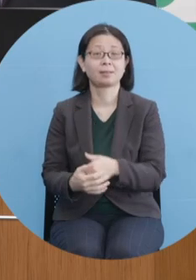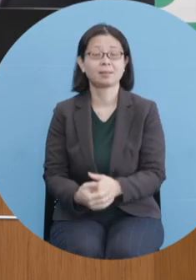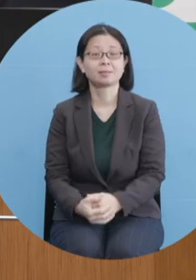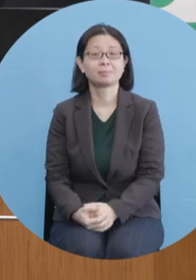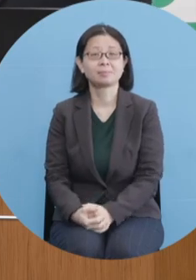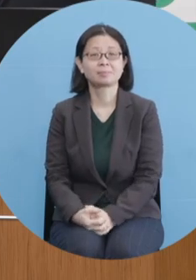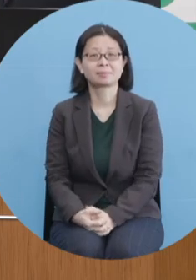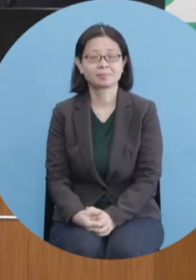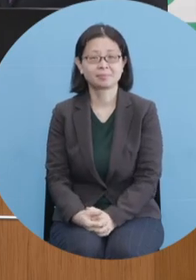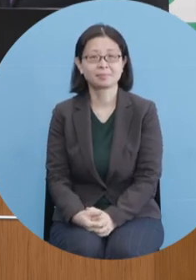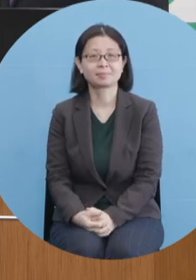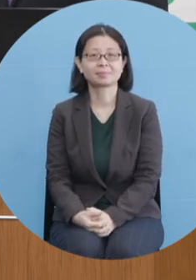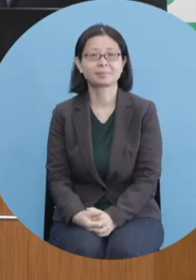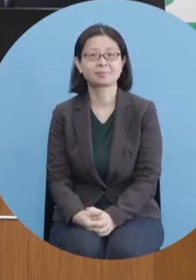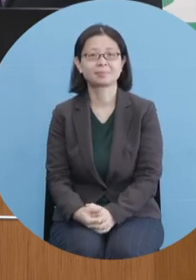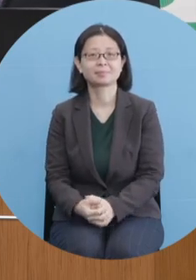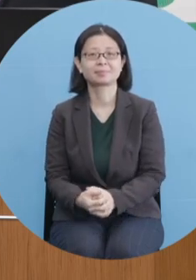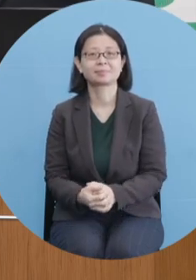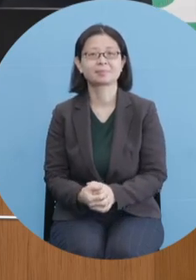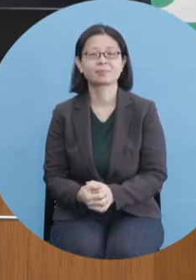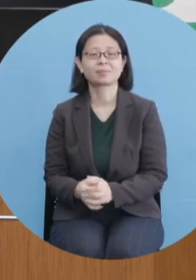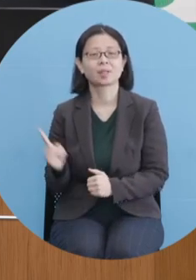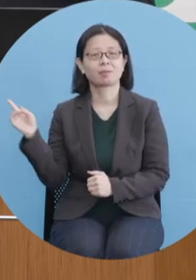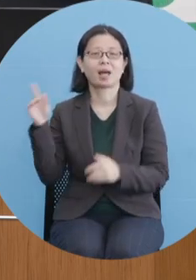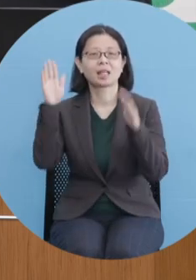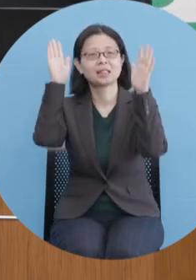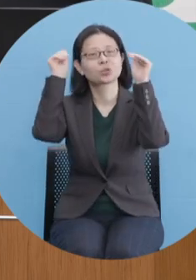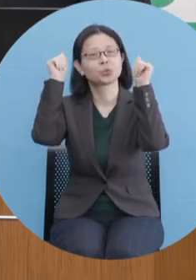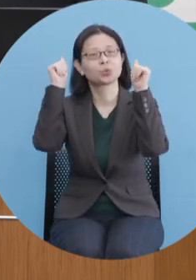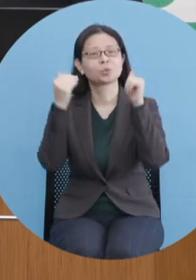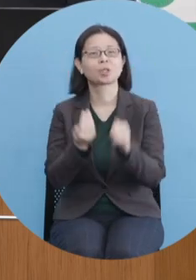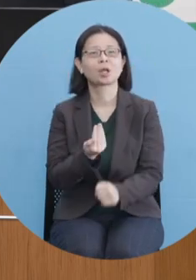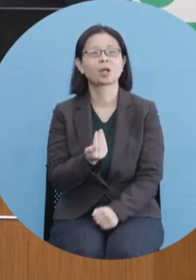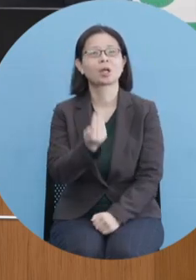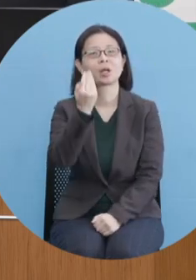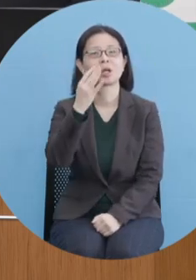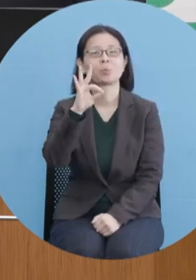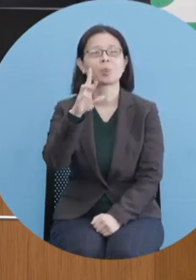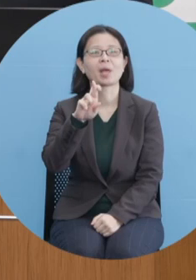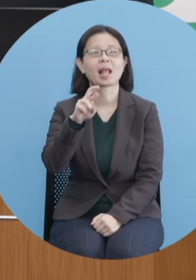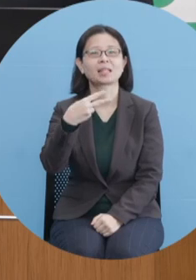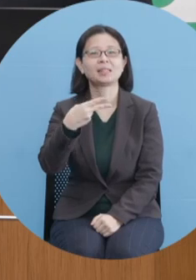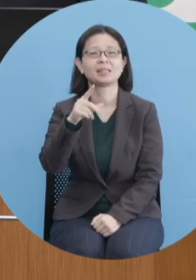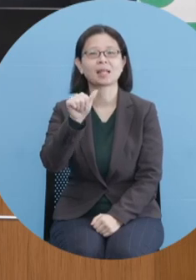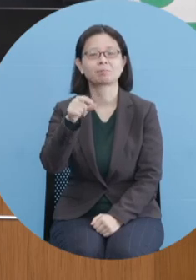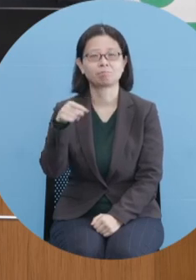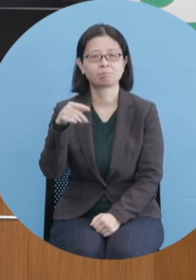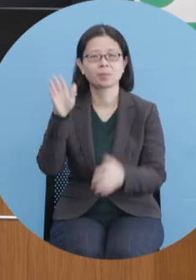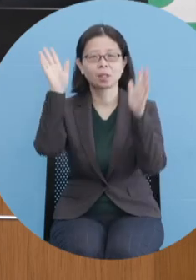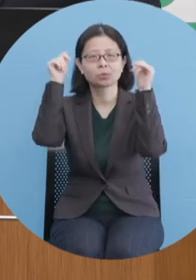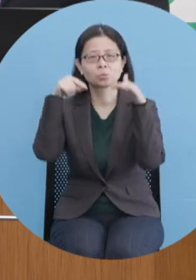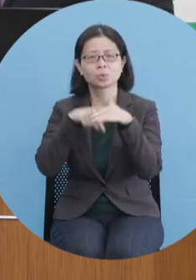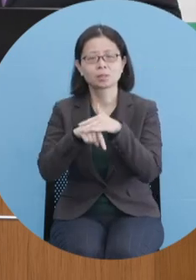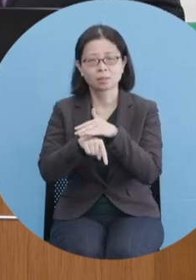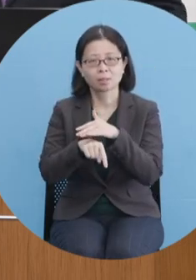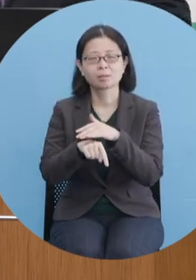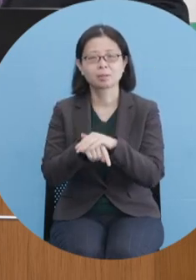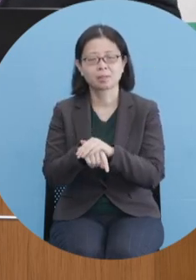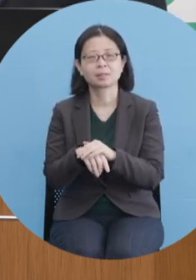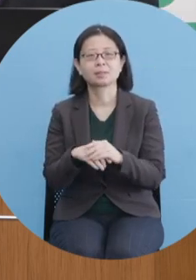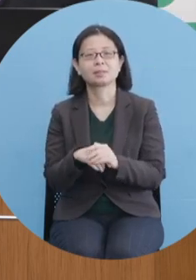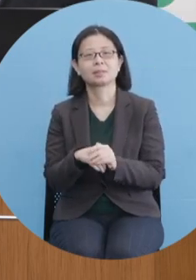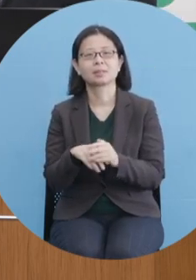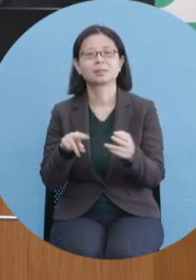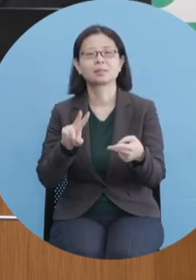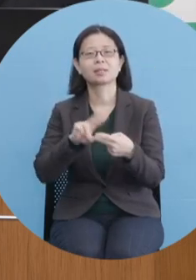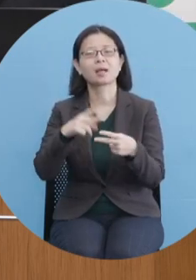えーまあえポメラニア犬でございますけれどもえどうしてま犬にしたかということについてはま